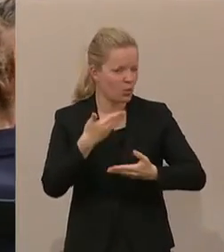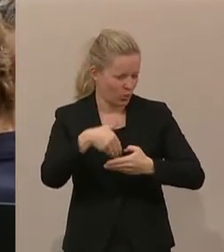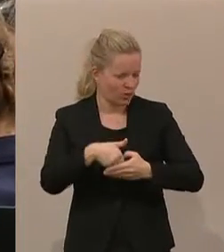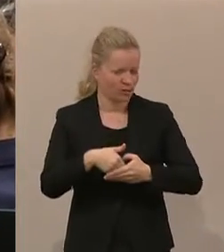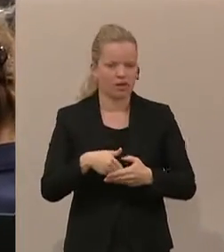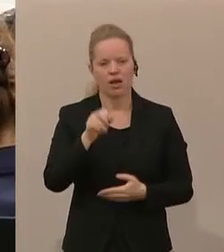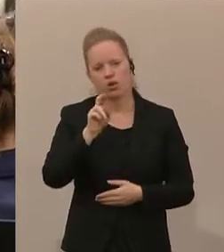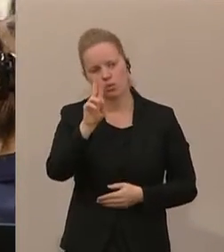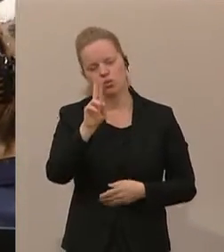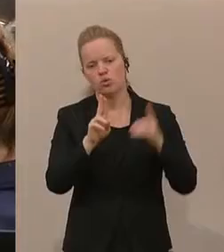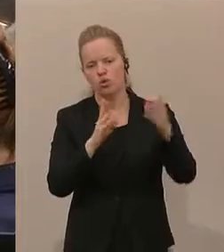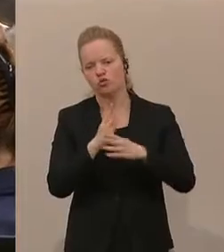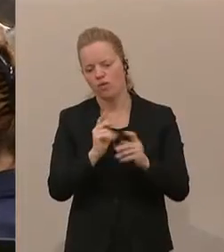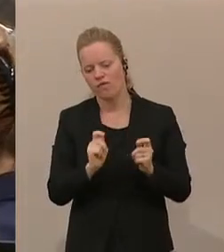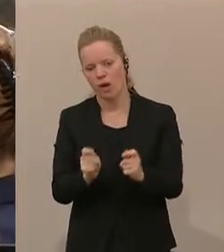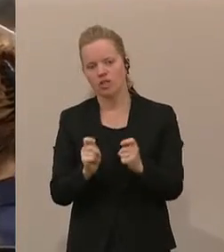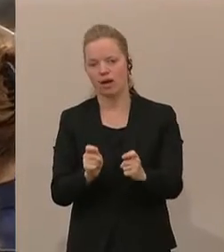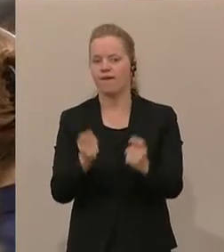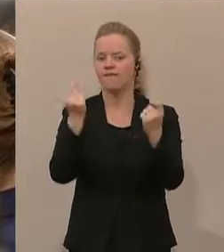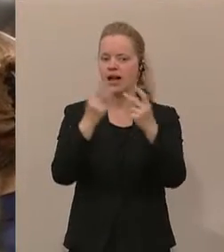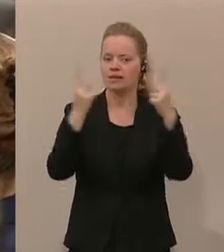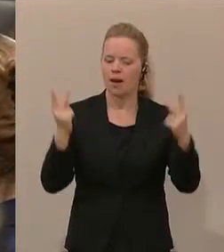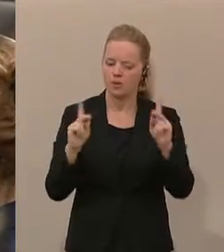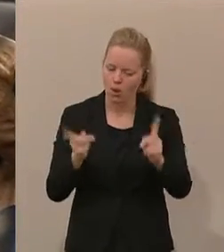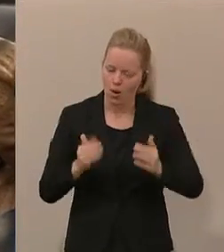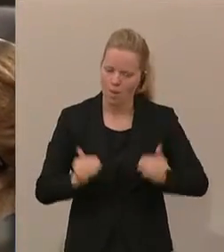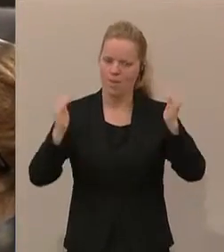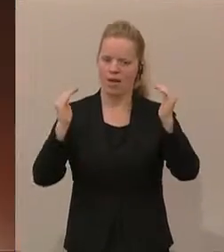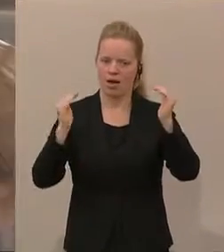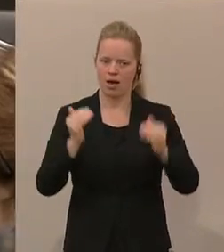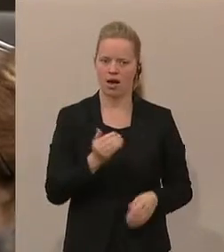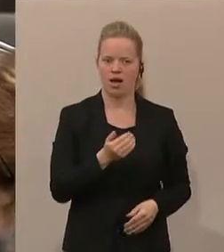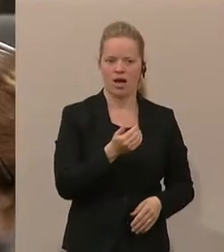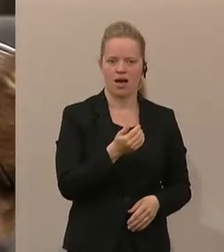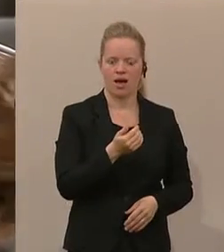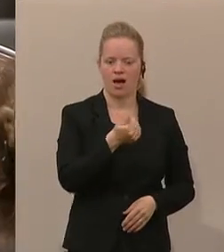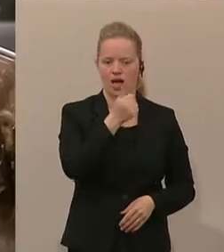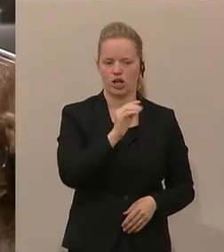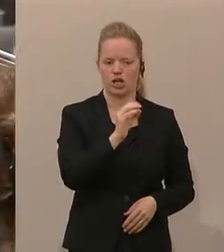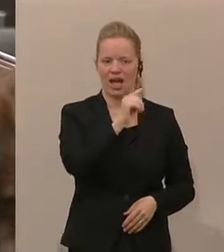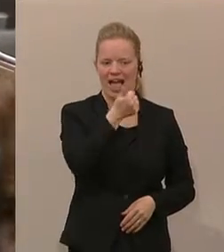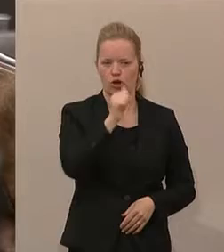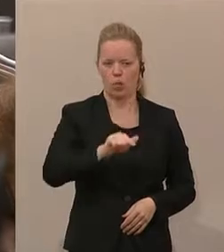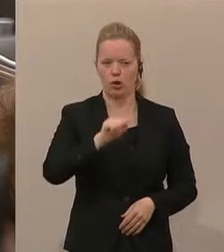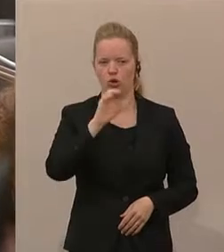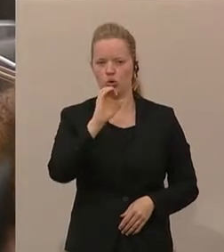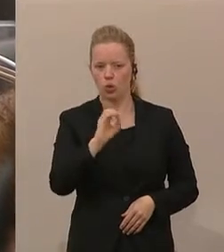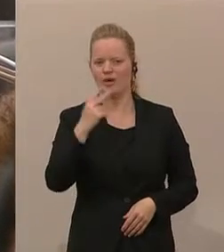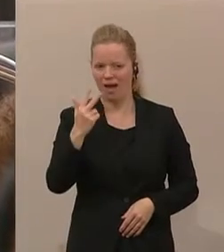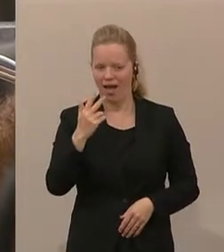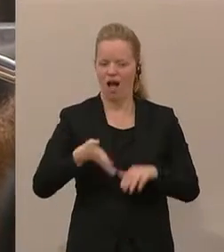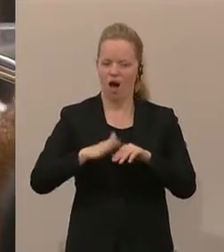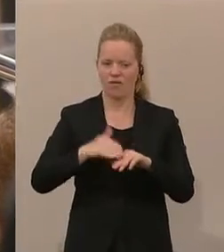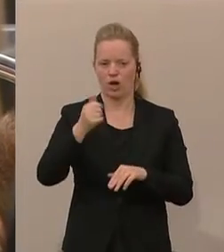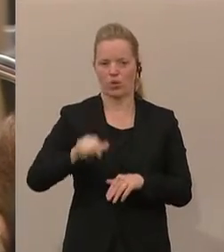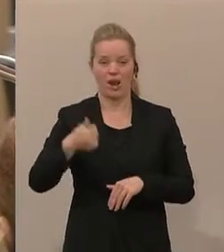die EU schlägt eine deutliche Erhöhung dieses Finanzrahmens vor von derzeit rund 1,03% auf 1,11%. Das ist meine Frage dazu.